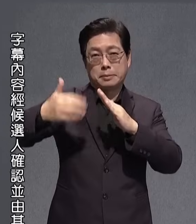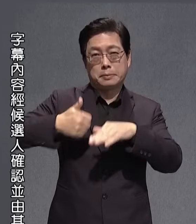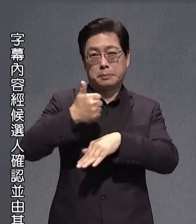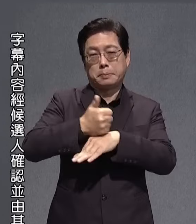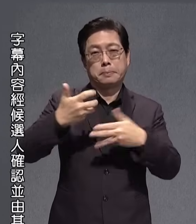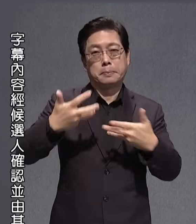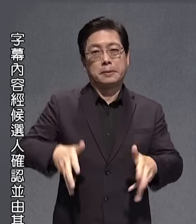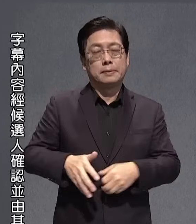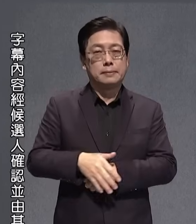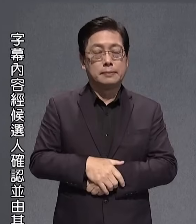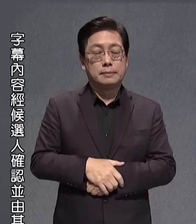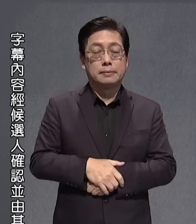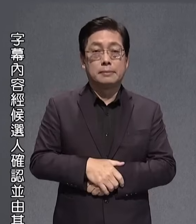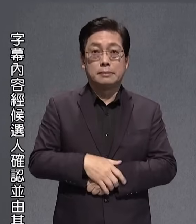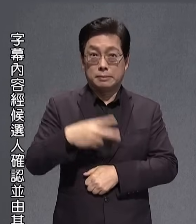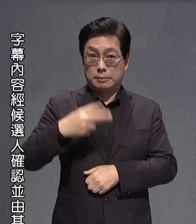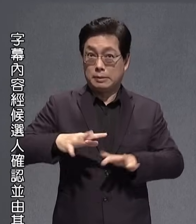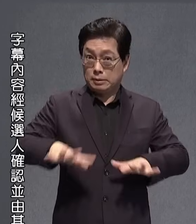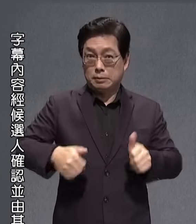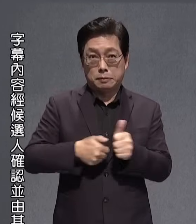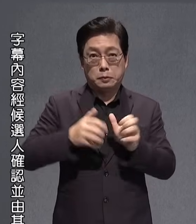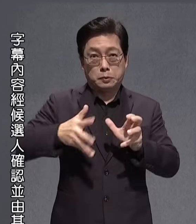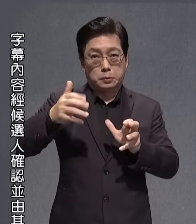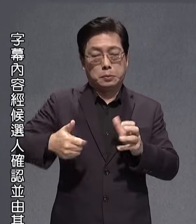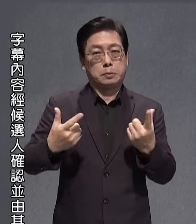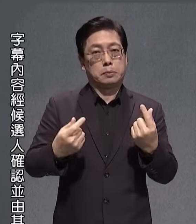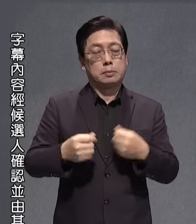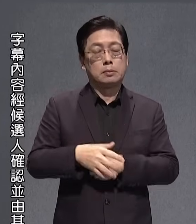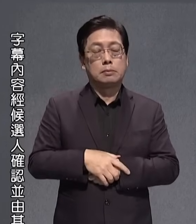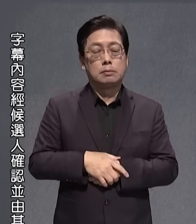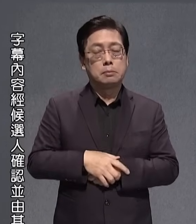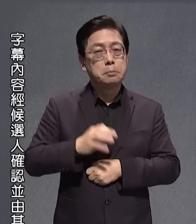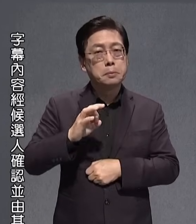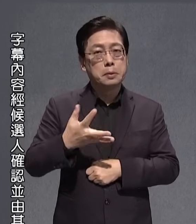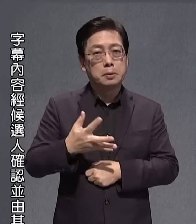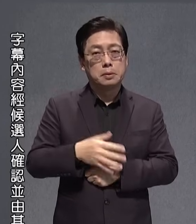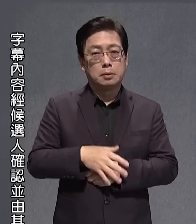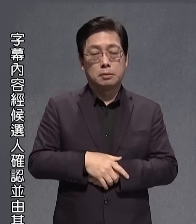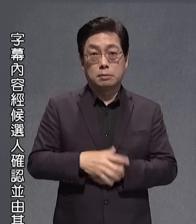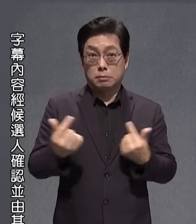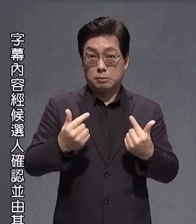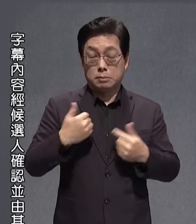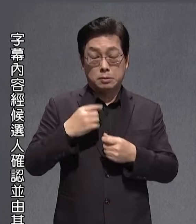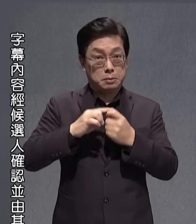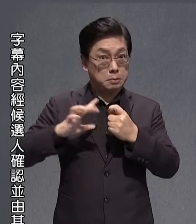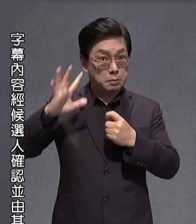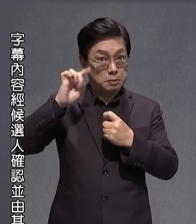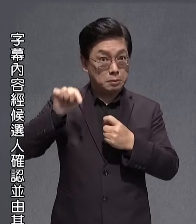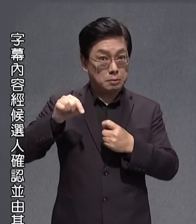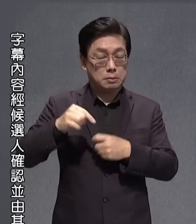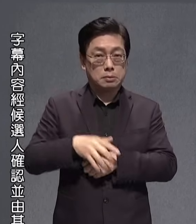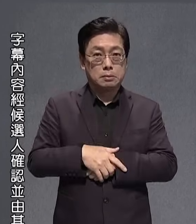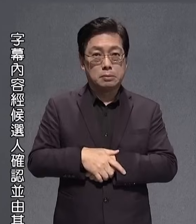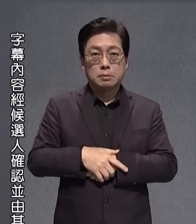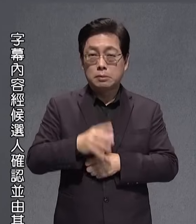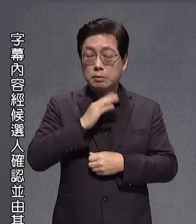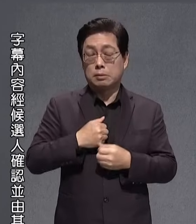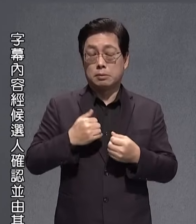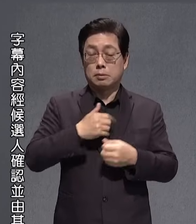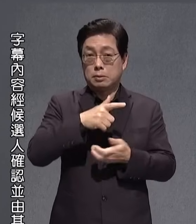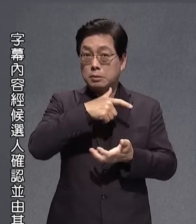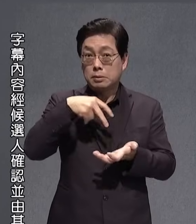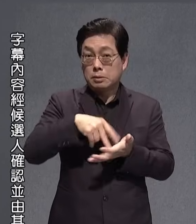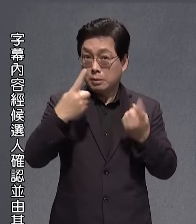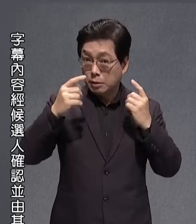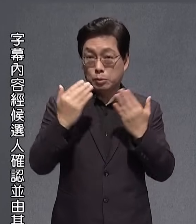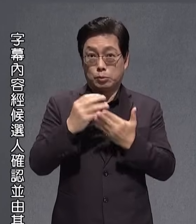院的院长，也当现在的副总统，那为什么像高中职免会、私立大学协